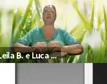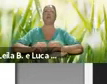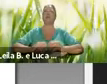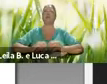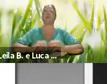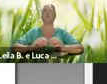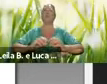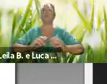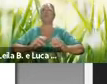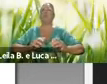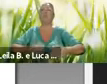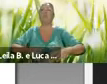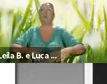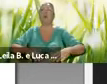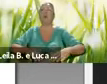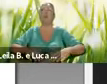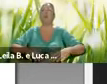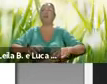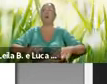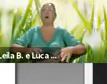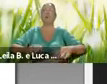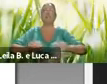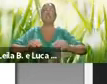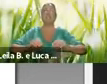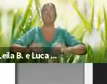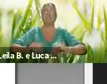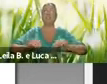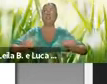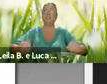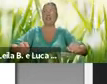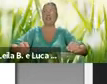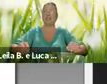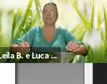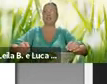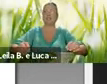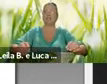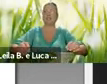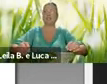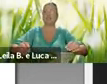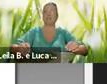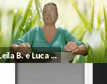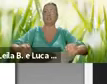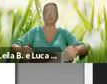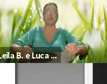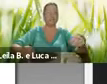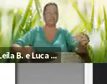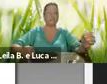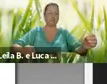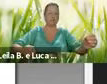forze superiori o inferiori con le quali si sintonizza.